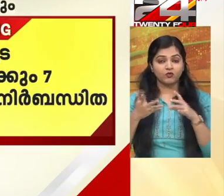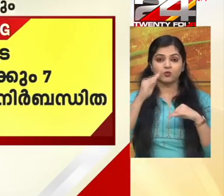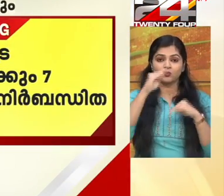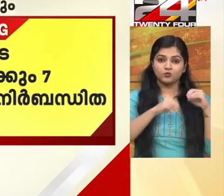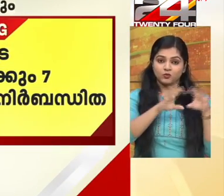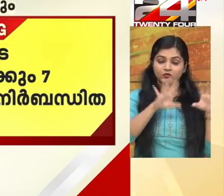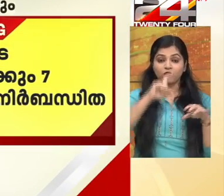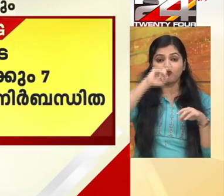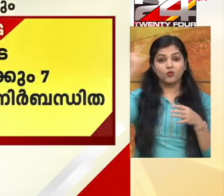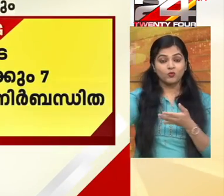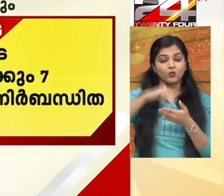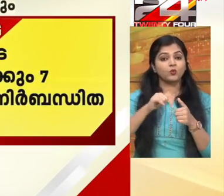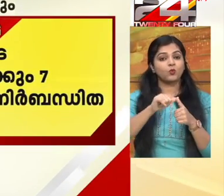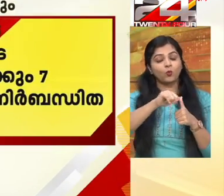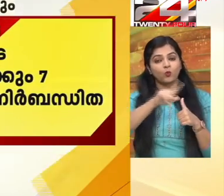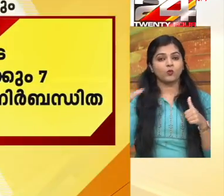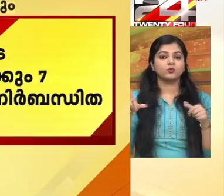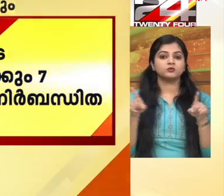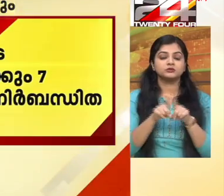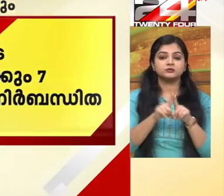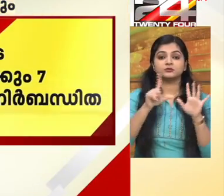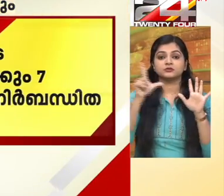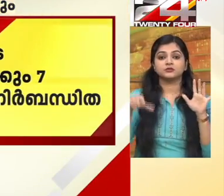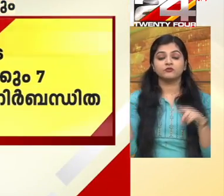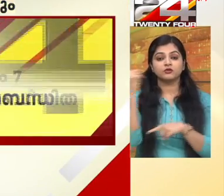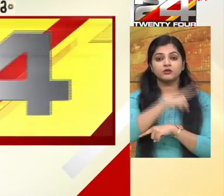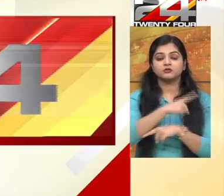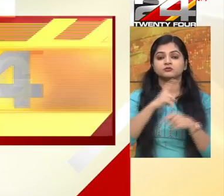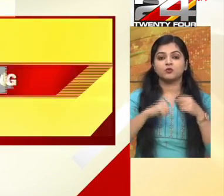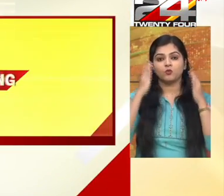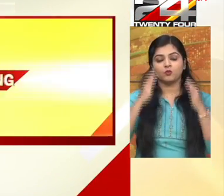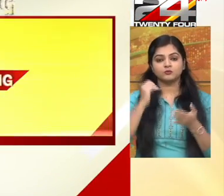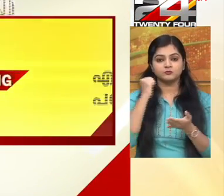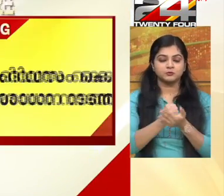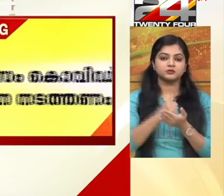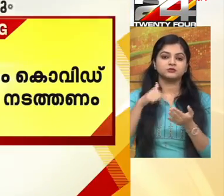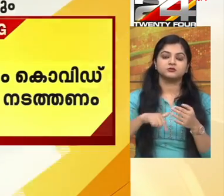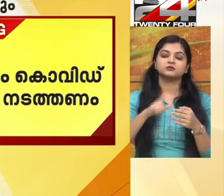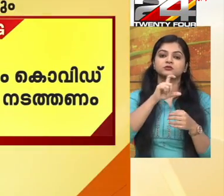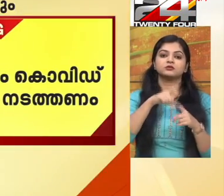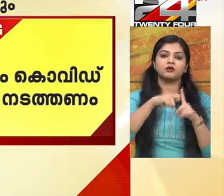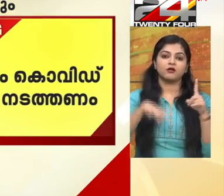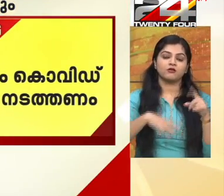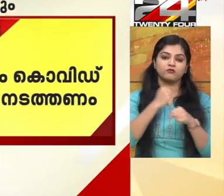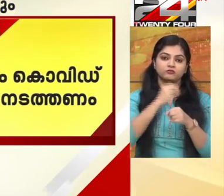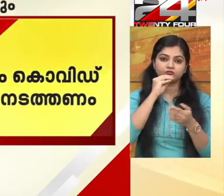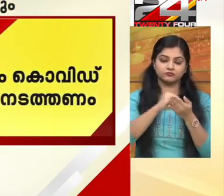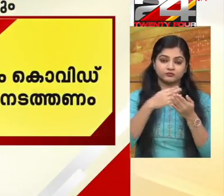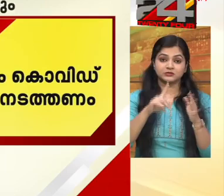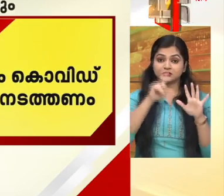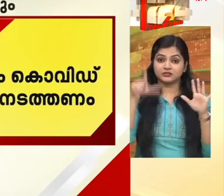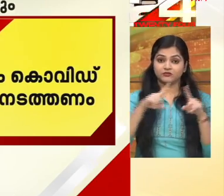വിദേശ രാജ്യങ്ങളിൽ നിന്ന് വരുന്ന മുഴുവൻ പേർക്കും 7 ദിവസത്തെ നിർബന്ധിത ക്വാറന്റൈൻ സംസ്ഥാന സർക്കാർ നിർദ്ദേശിച്ചിരിക്കുകയാണ്. ഈ 7 ദിവസം പൂർത്തിയാക്കിയതിനു ശേഷം 8ാമത്തെ